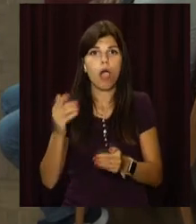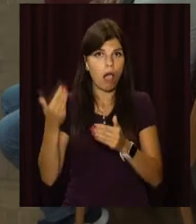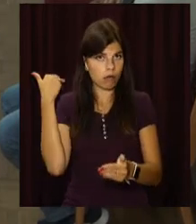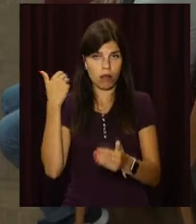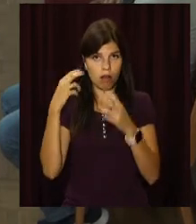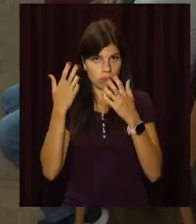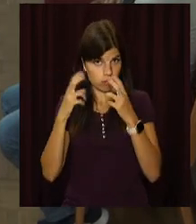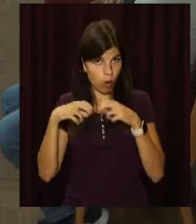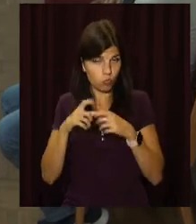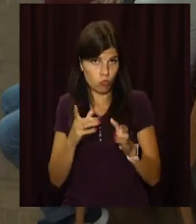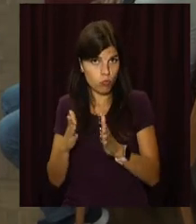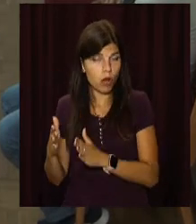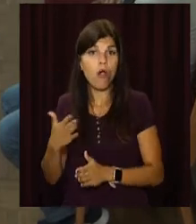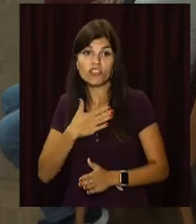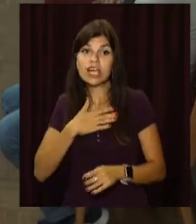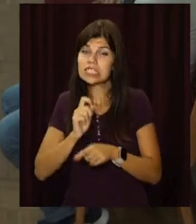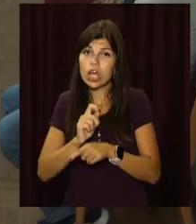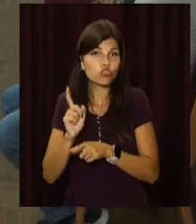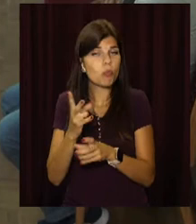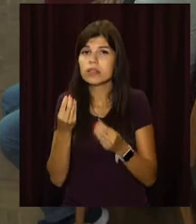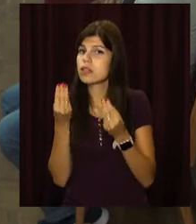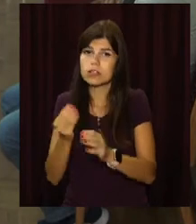Тому наше завдання, щоб не дати